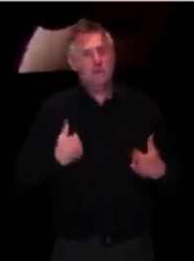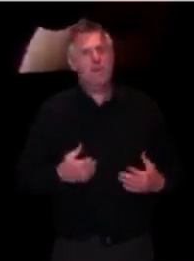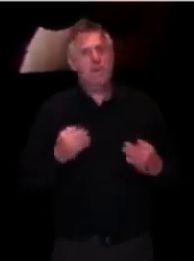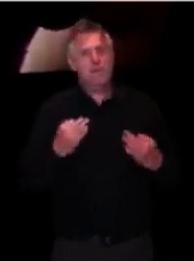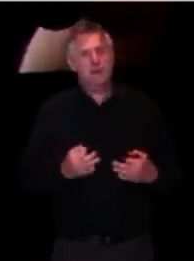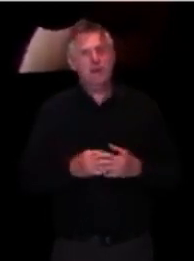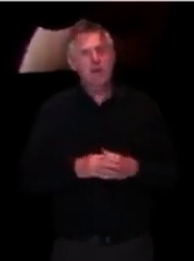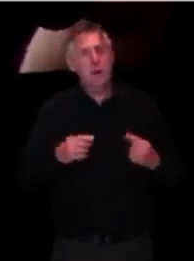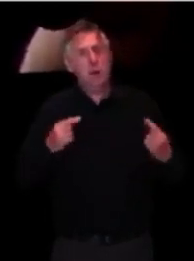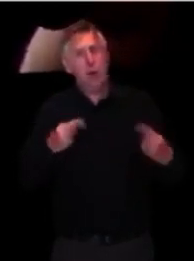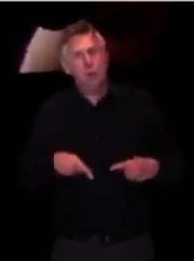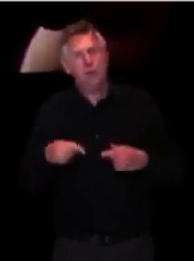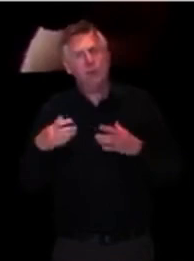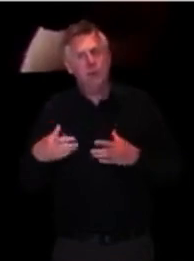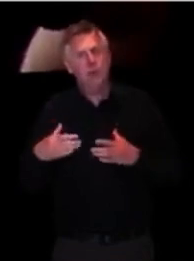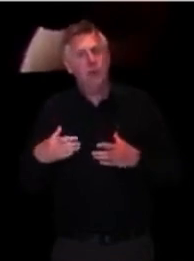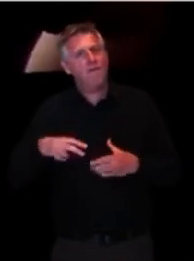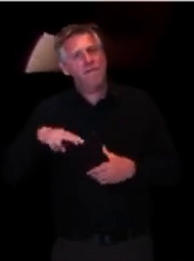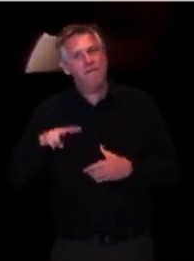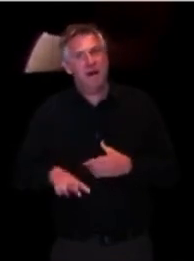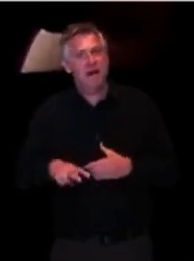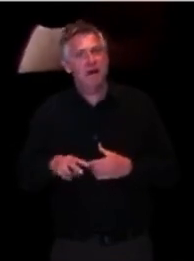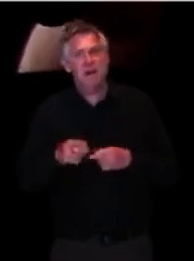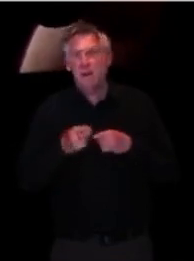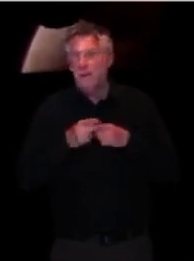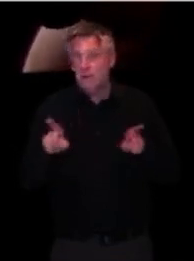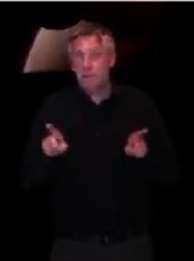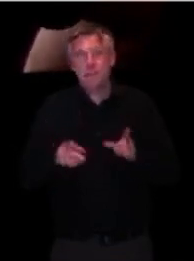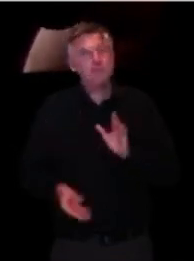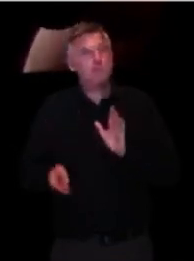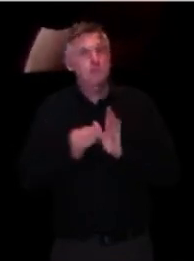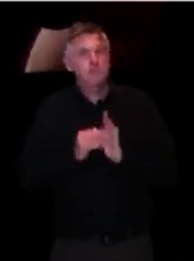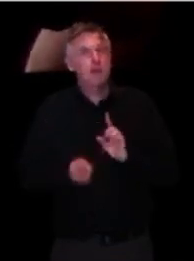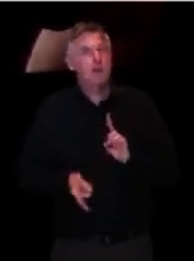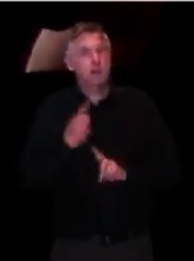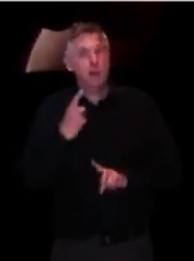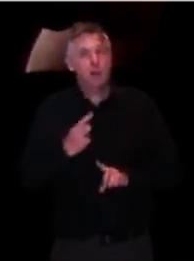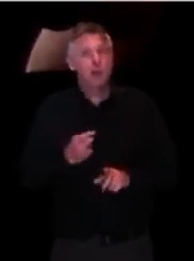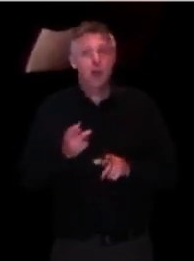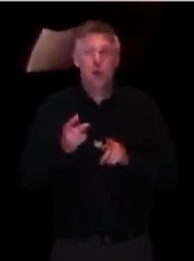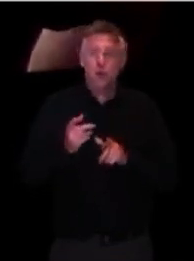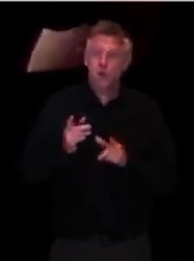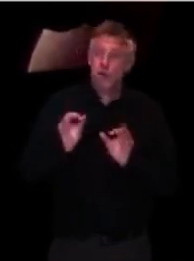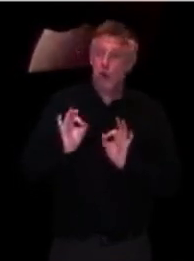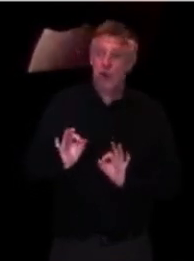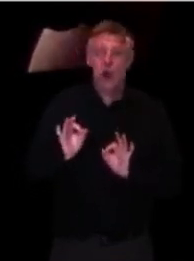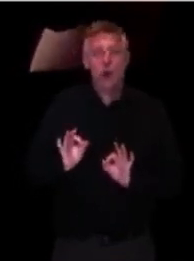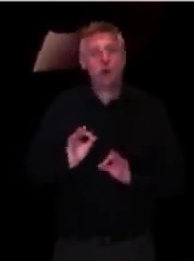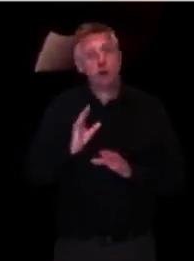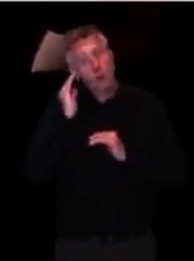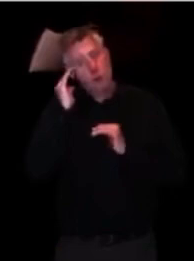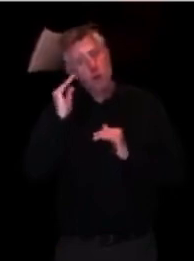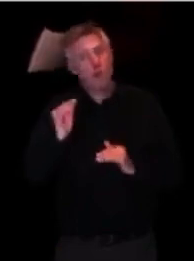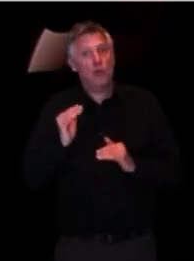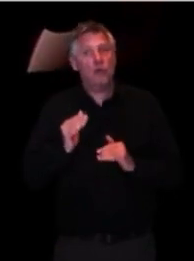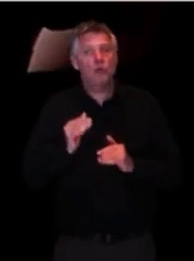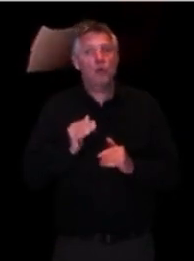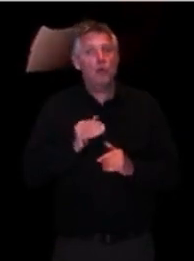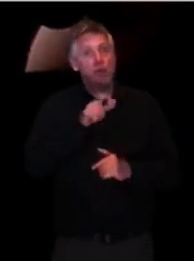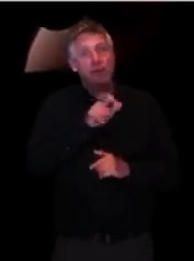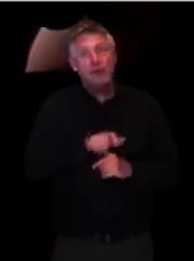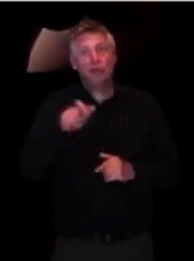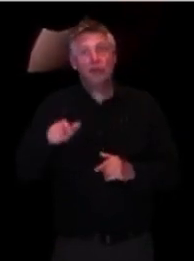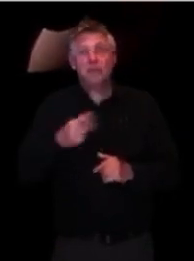véritable est un attribut nécessaire de la démocratie de la tolérance et de la confiance dans la capacité des citoyens de résoudre leur divergences